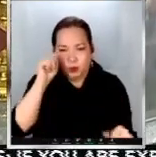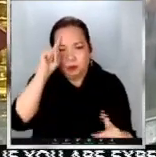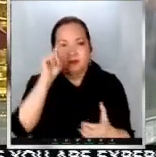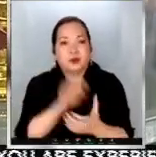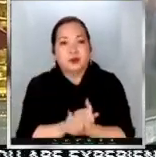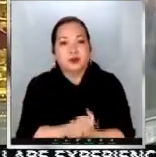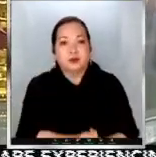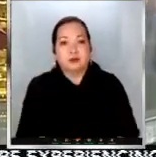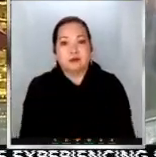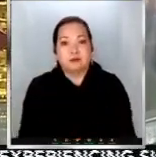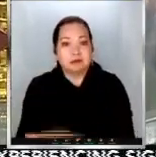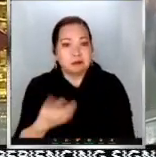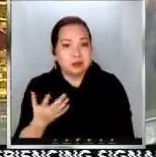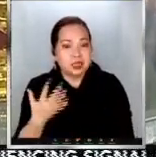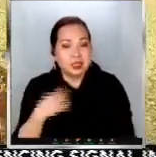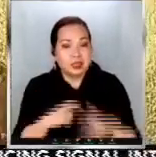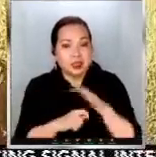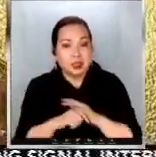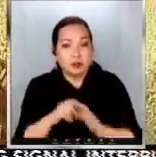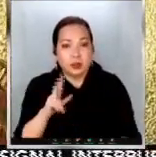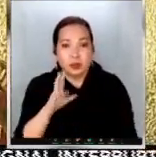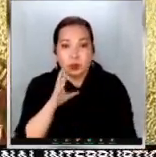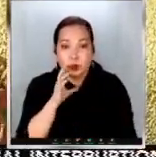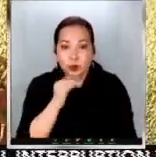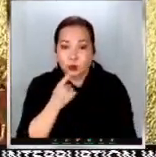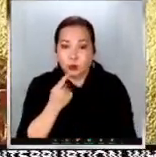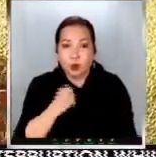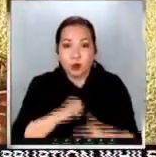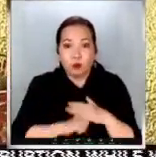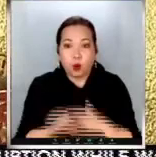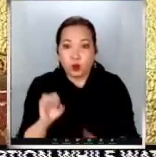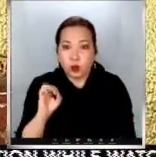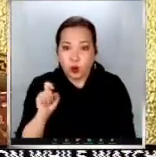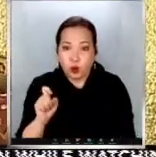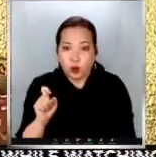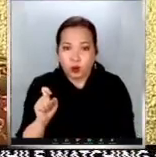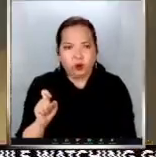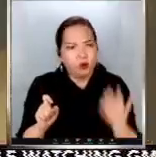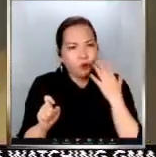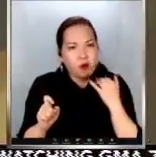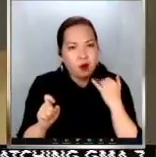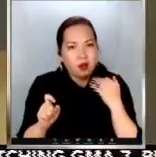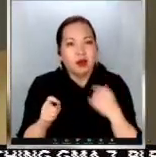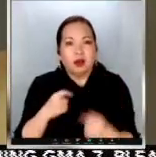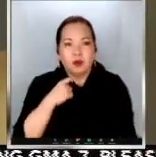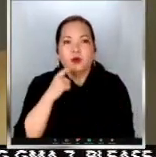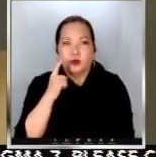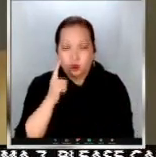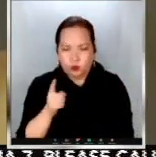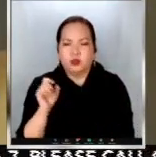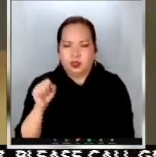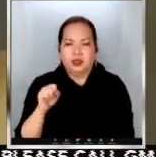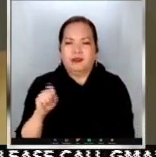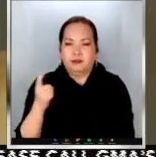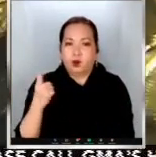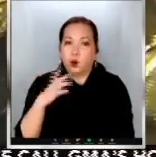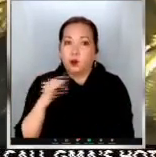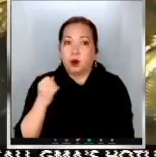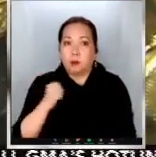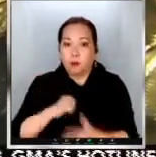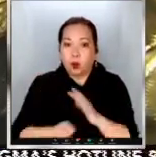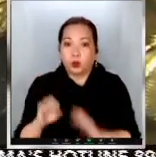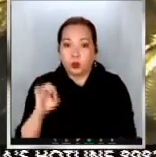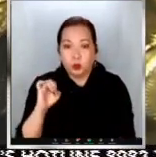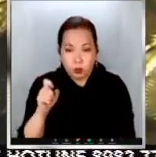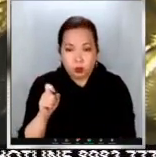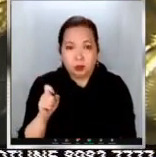sa top 3 na saswertehin ang mismong ipinanganak sa Year of the Ox. Bagamat una raw maaambunan ng swerte ang mga ipinanganak sa Year of the Ox,